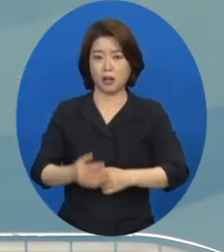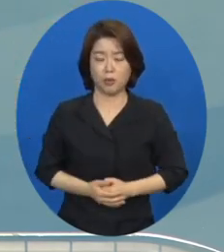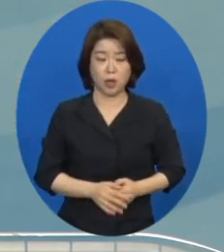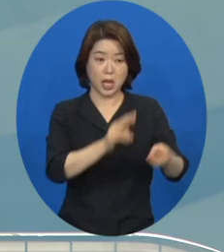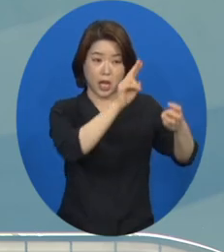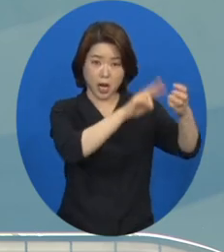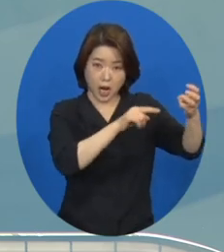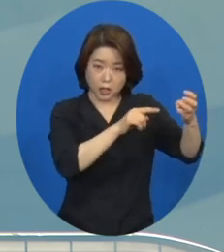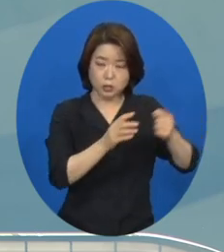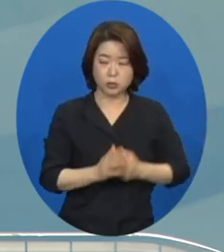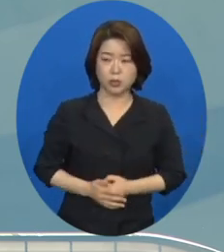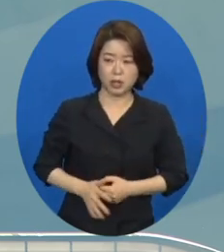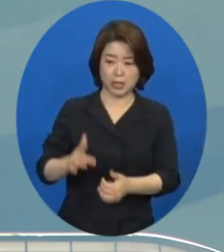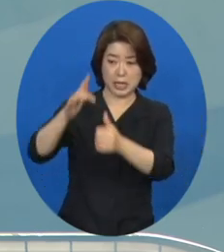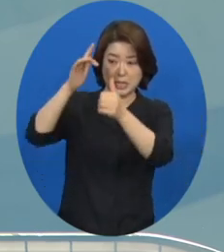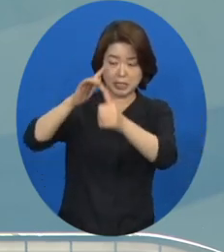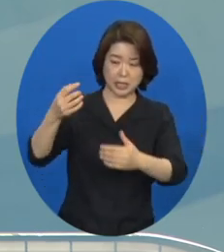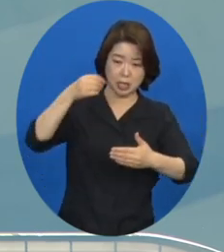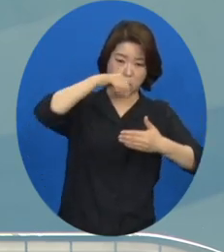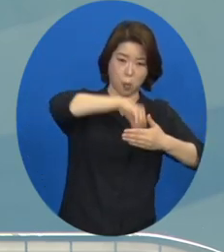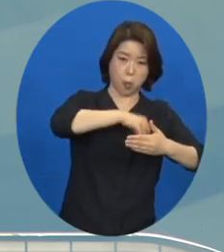가룟유다는 사탄이 들어가니까,